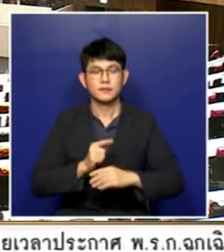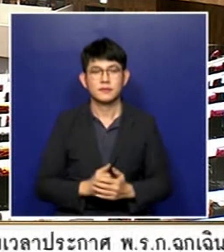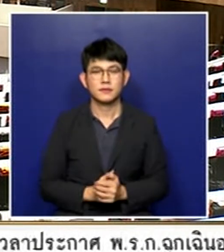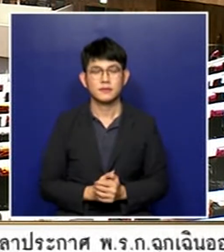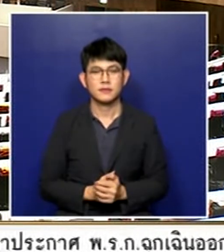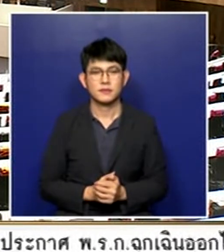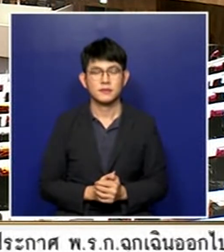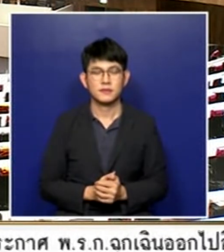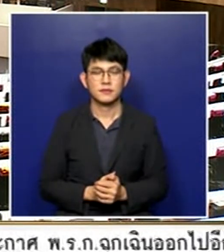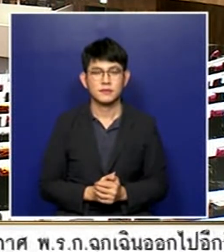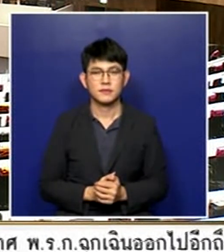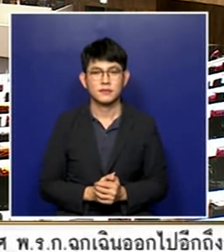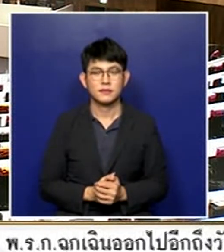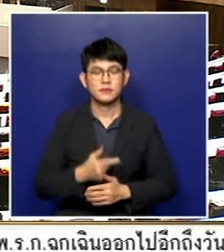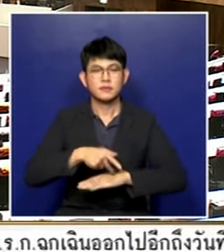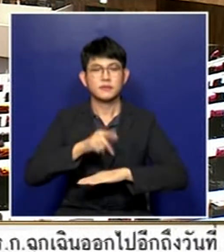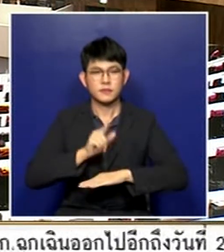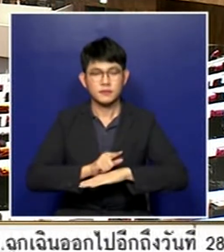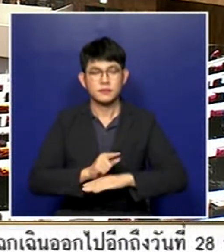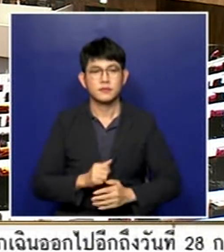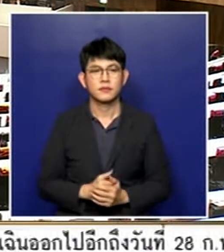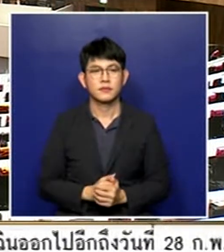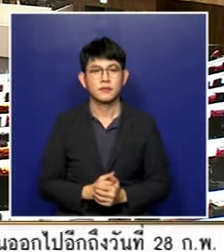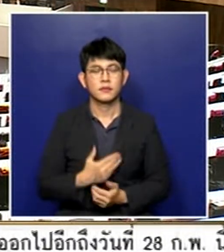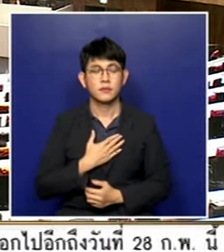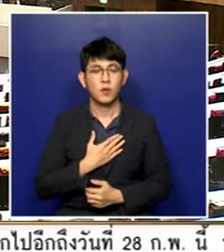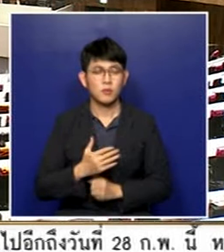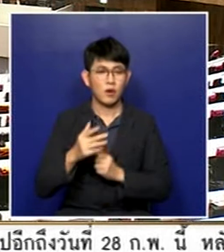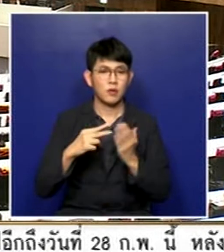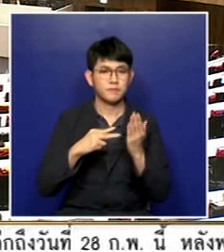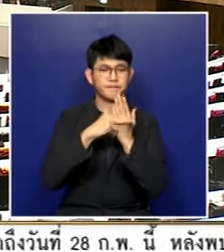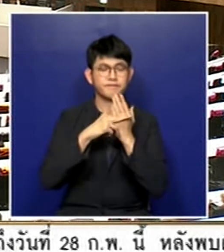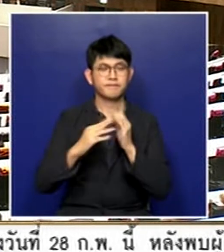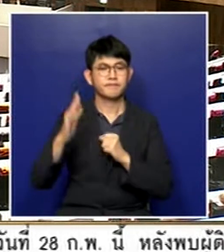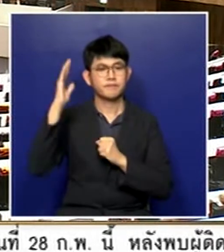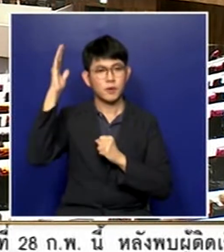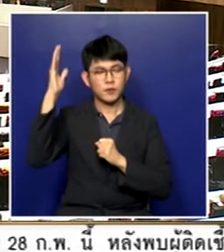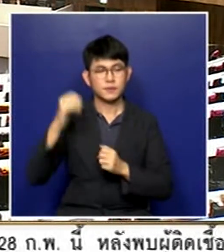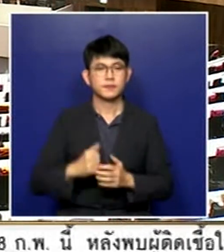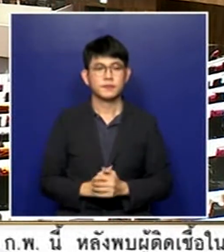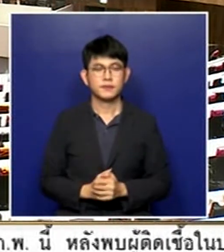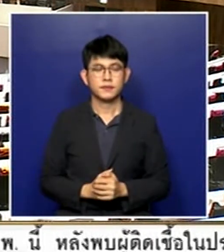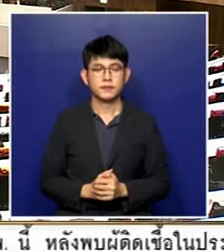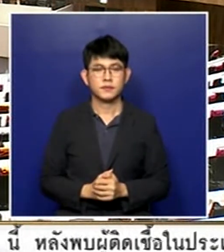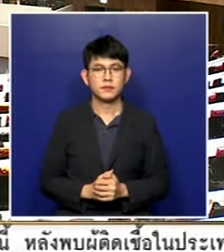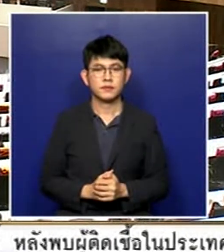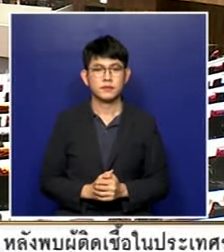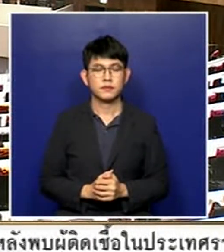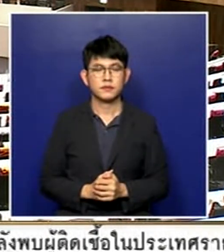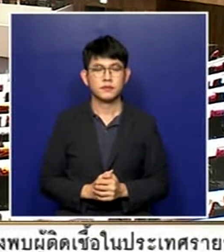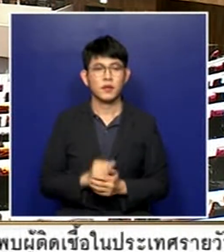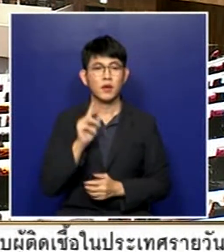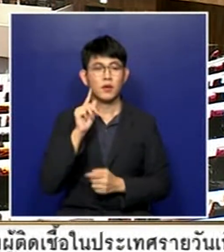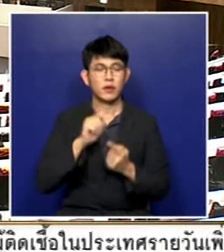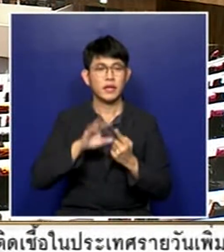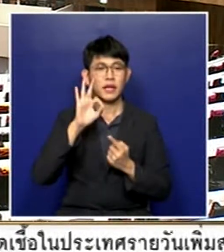ได้สักประมาณ 5นาทีนะครับแล้วอยู่ท่านก็ตัดหมดตัวเองนะแล้วบอกว่าผมตอบแค่นี้ดีกว่าต่อไปไม่มีคนฟังมัวแต่หัวเราะ